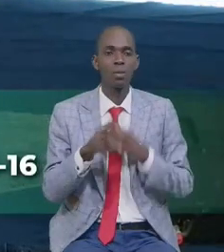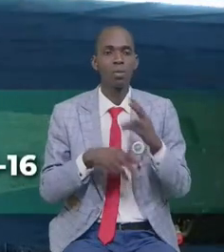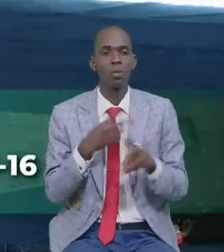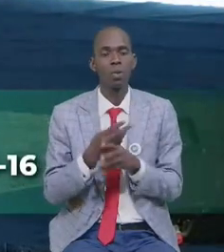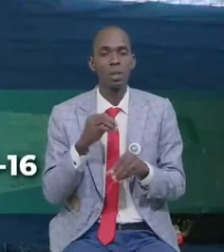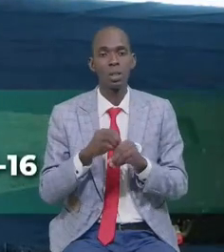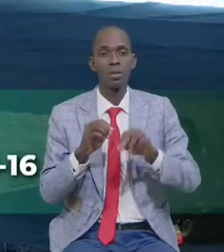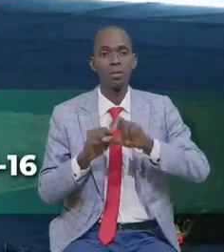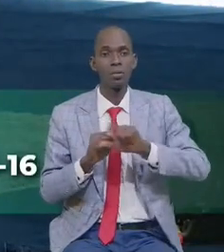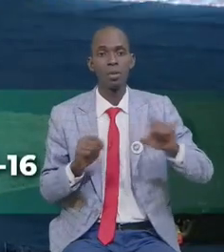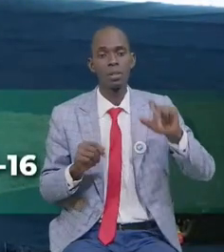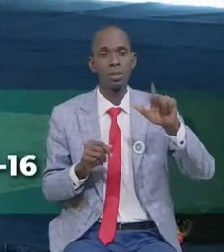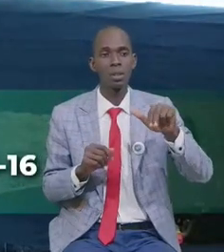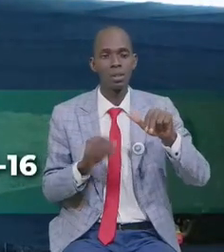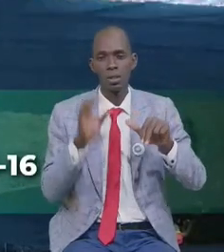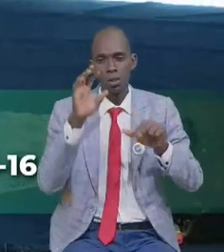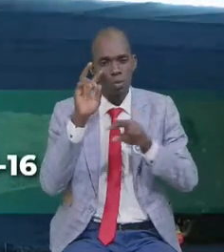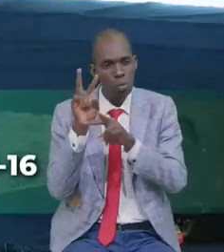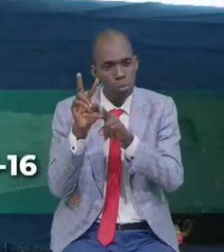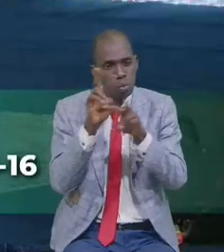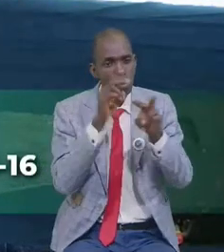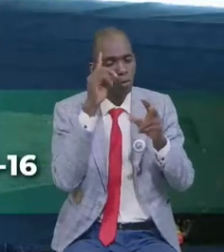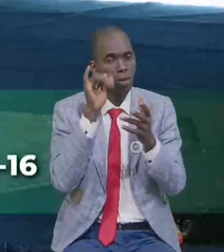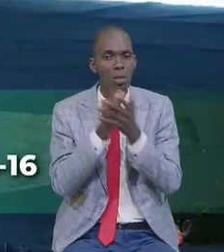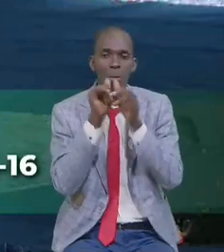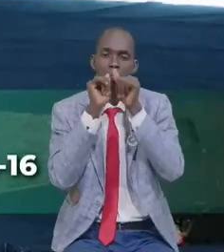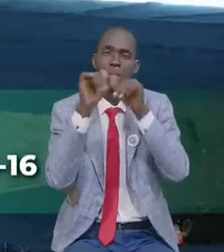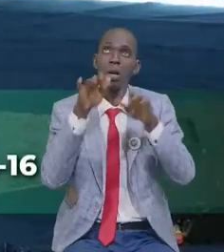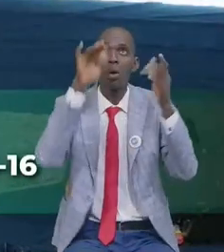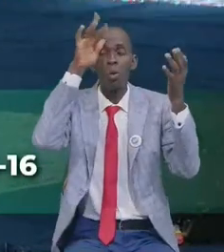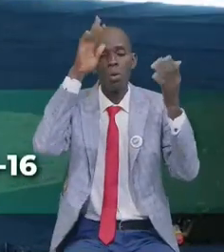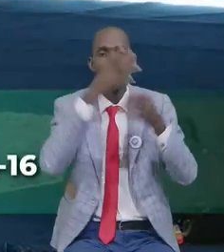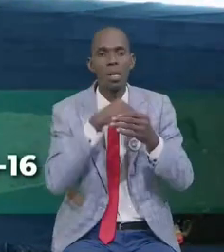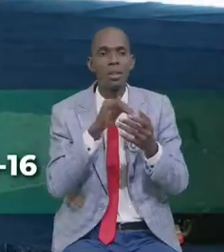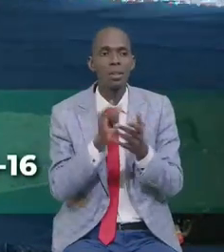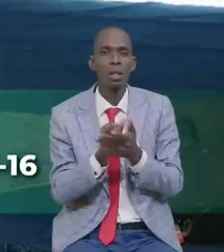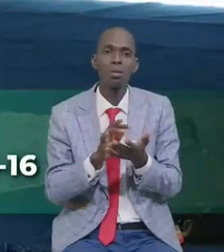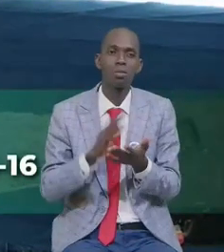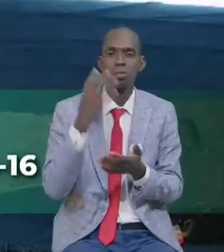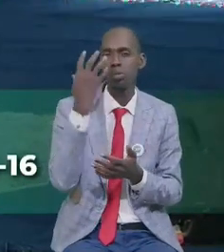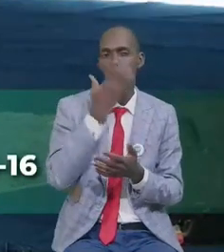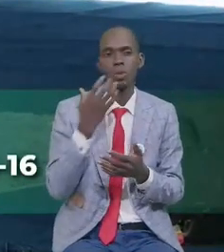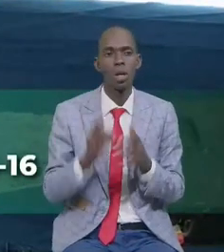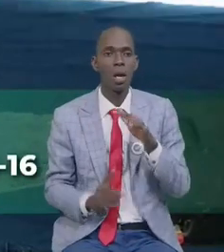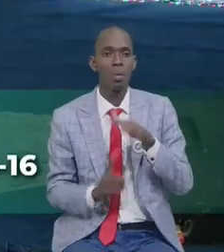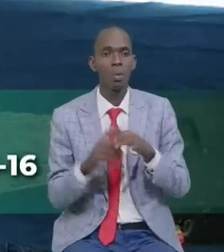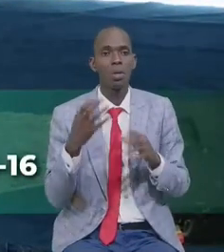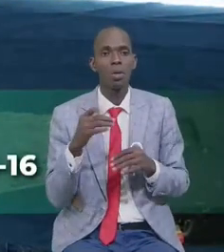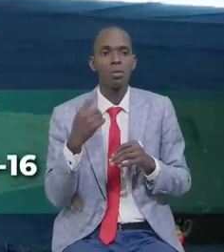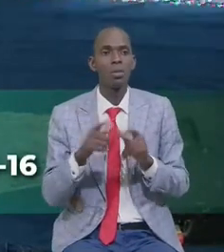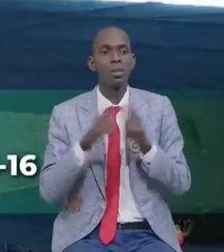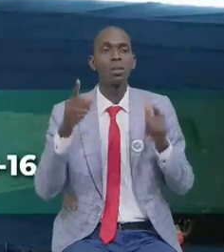13. En attendant la bienheureuse espérance et la manifestation de la gloire du grand Dieu et de notre